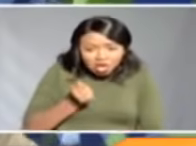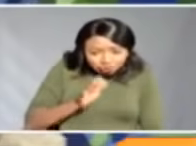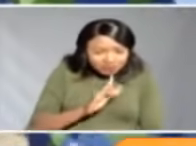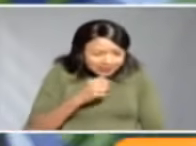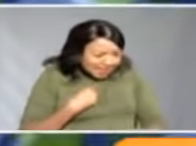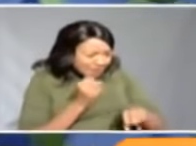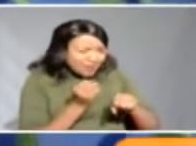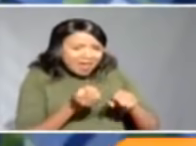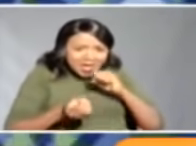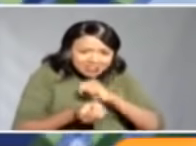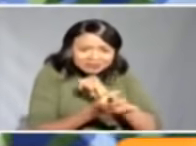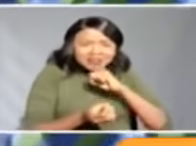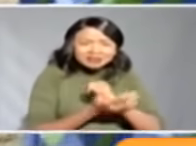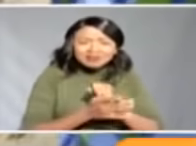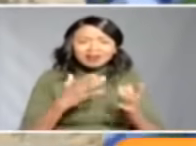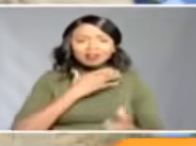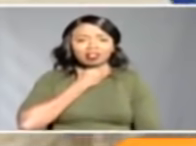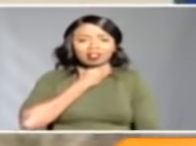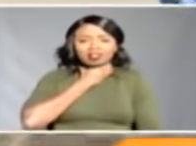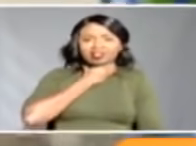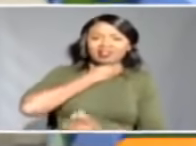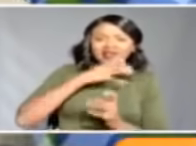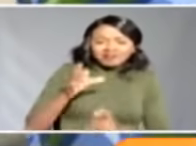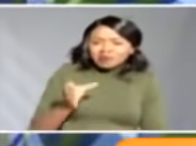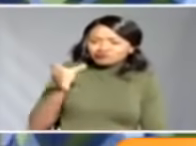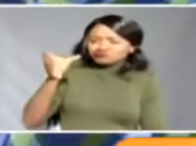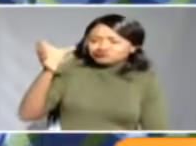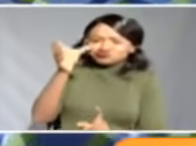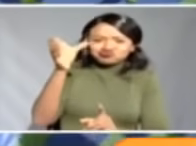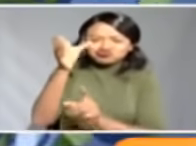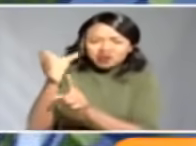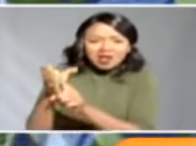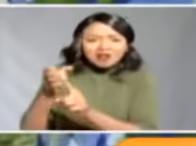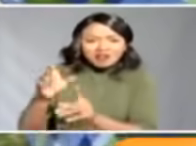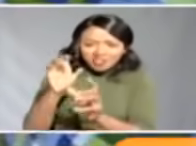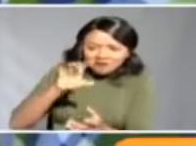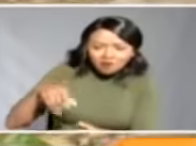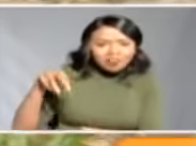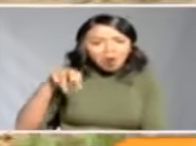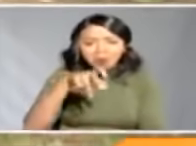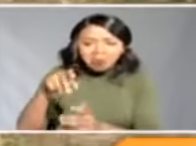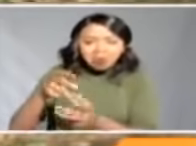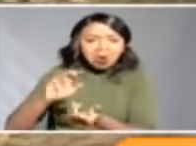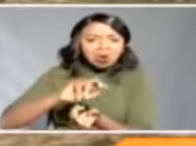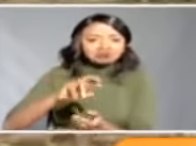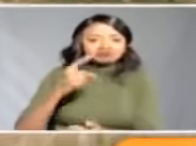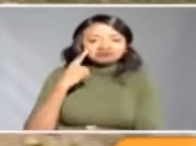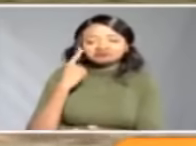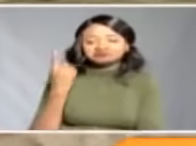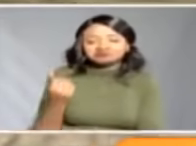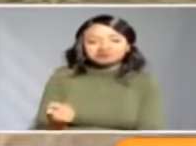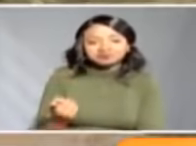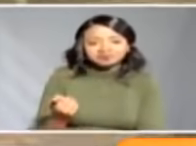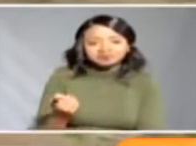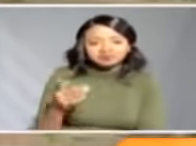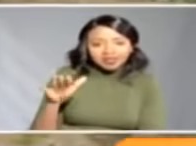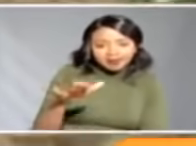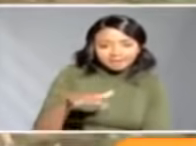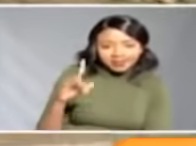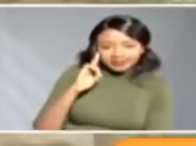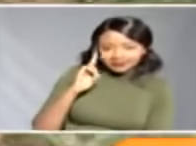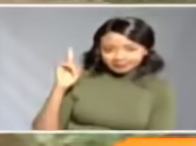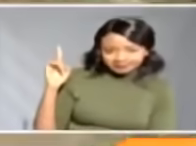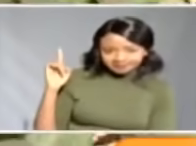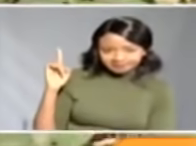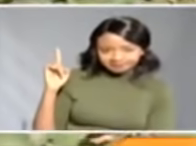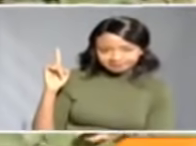akieleza anasemanga alimunyonga na akamuinua juu, ndio akamtembesha. Alimtembesha mpaka hapa. Hii